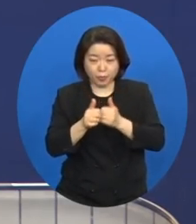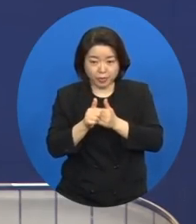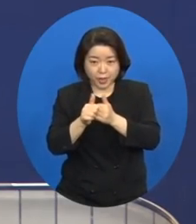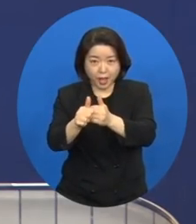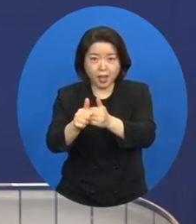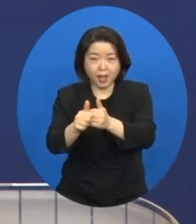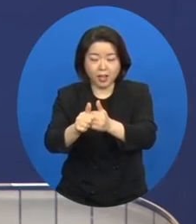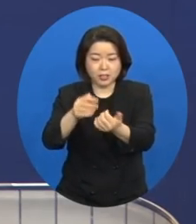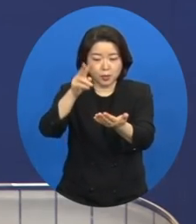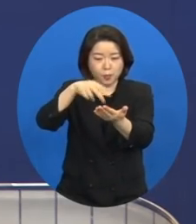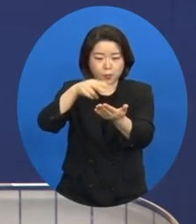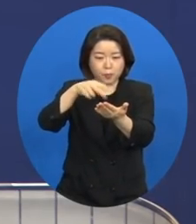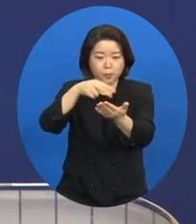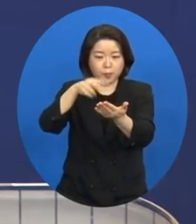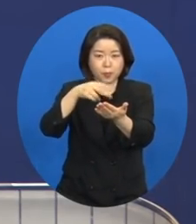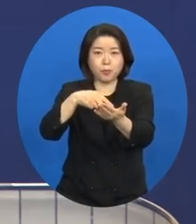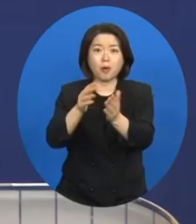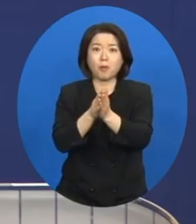읽기 시작합니다.